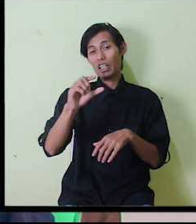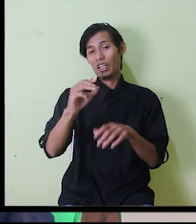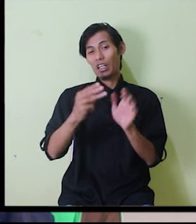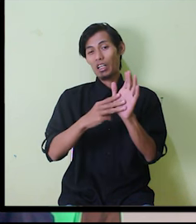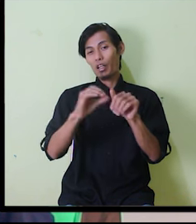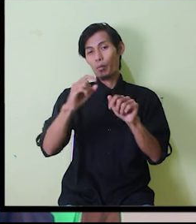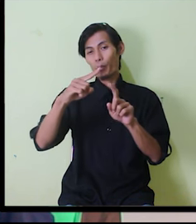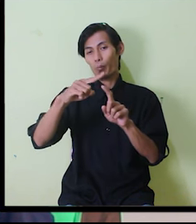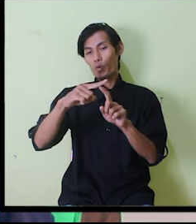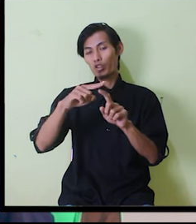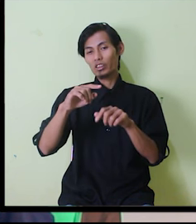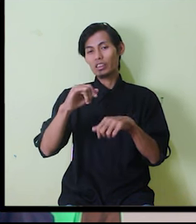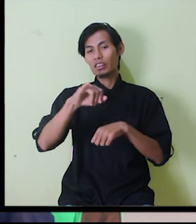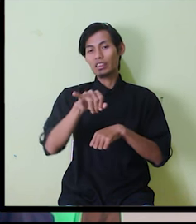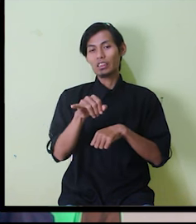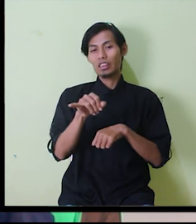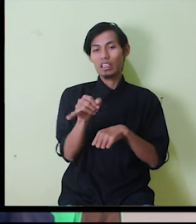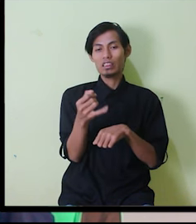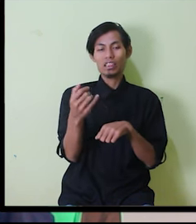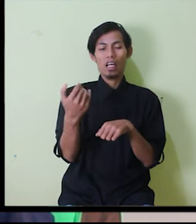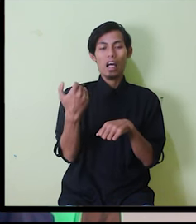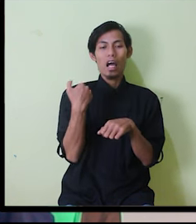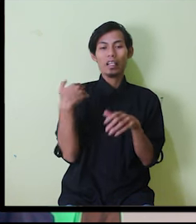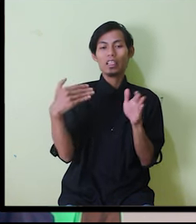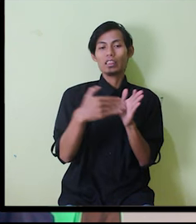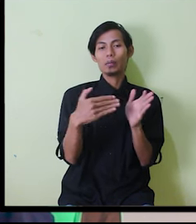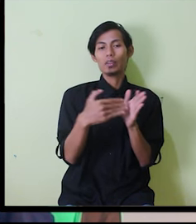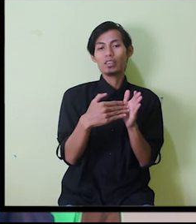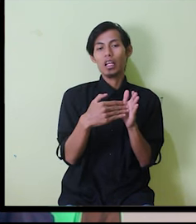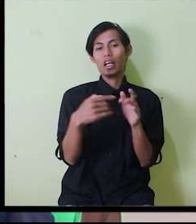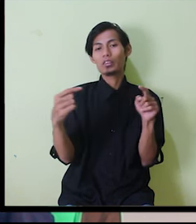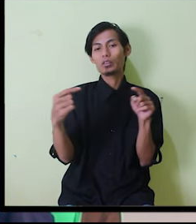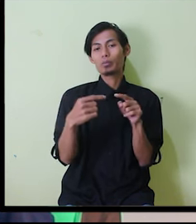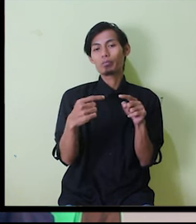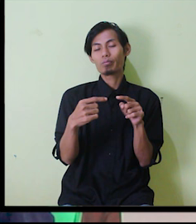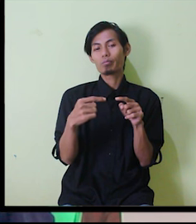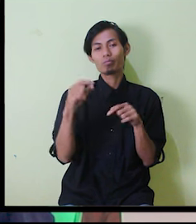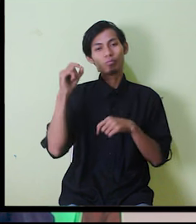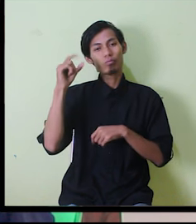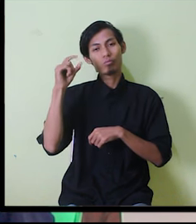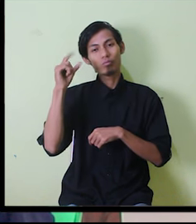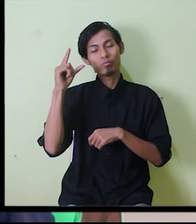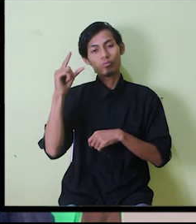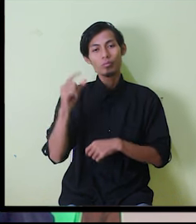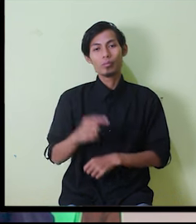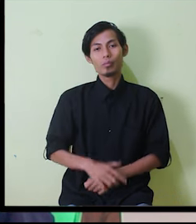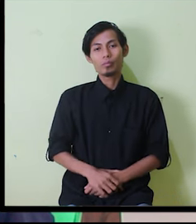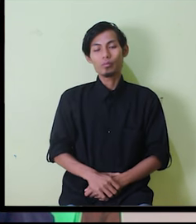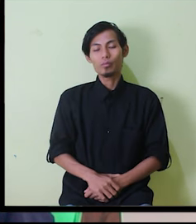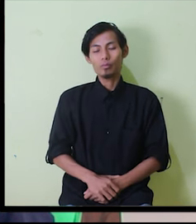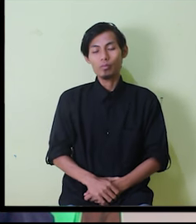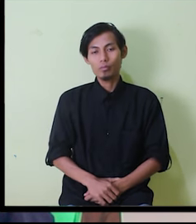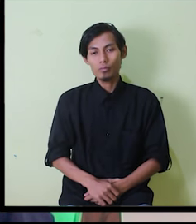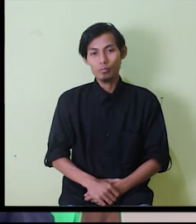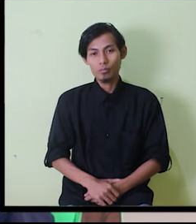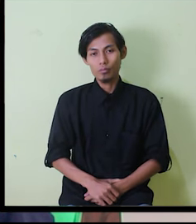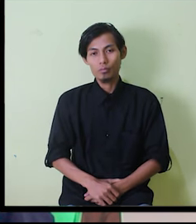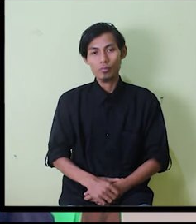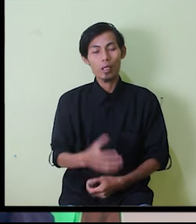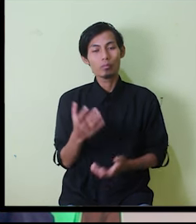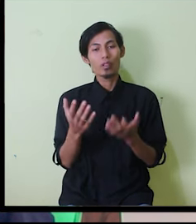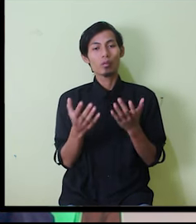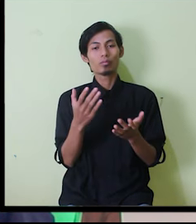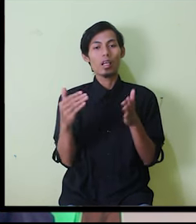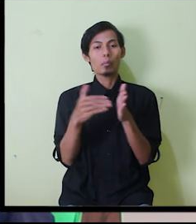Oh pakai aplikasi ya jadi terkendala koneksi juga dan itu tapi tidak setiap saat nah paling cendalan cuma